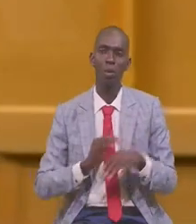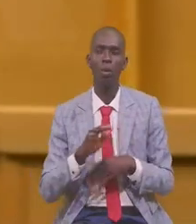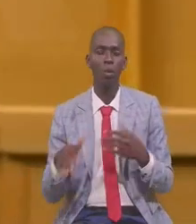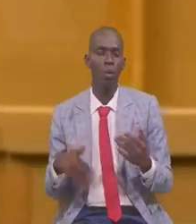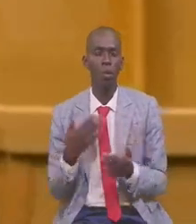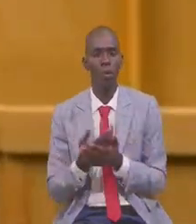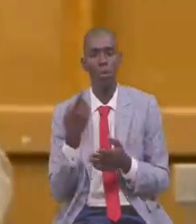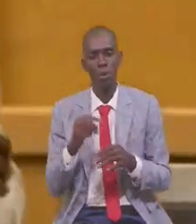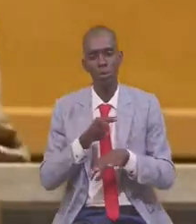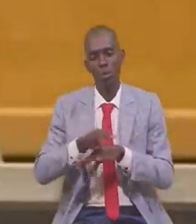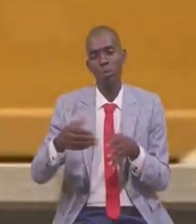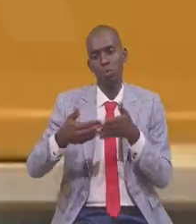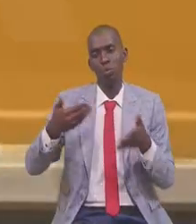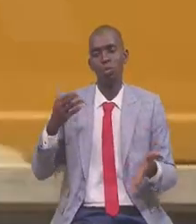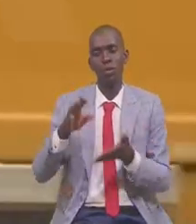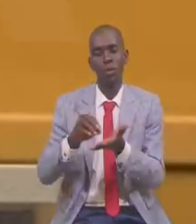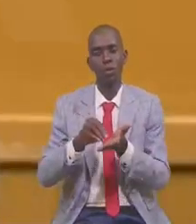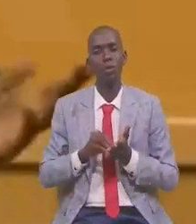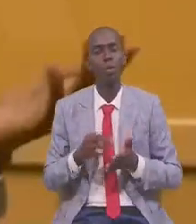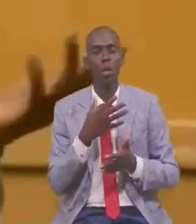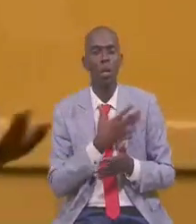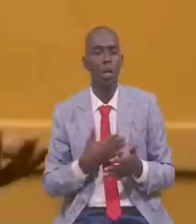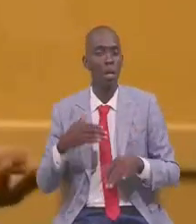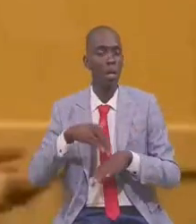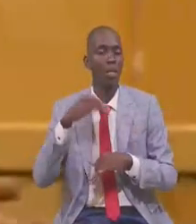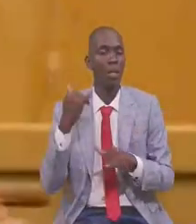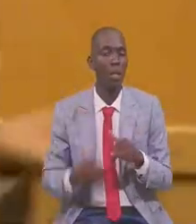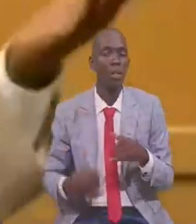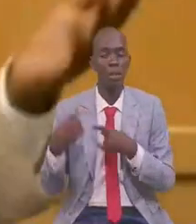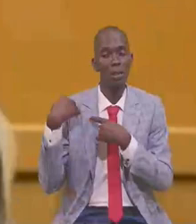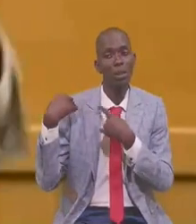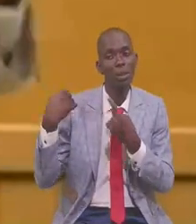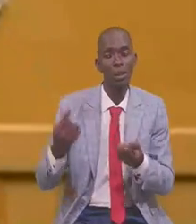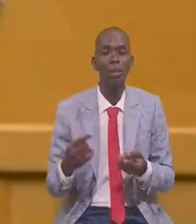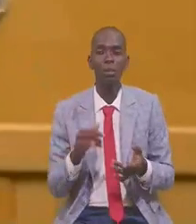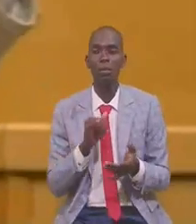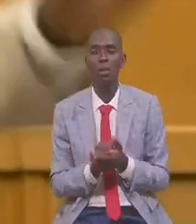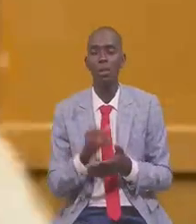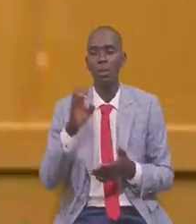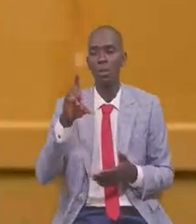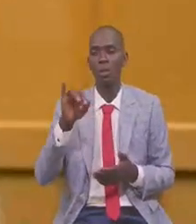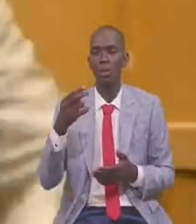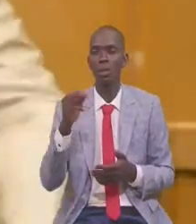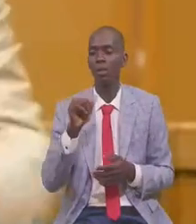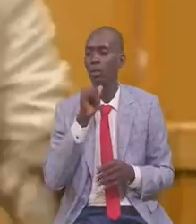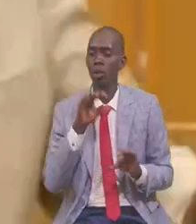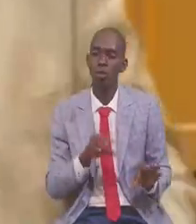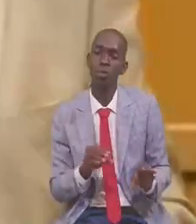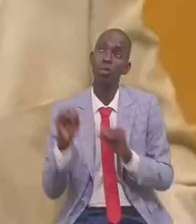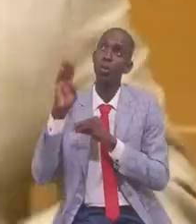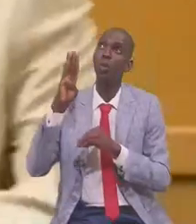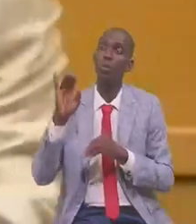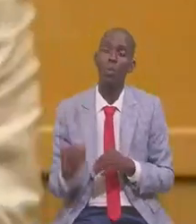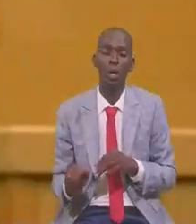avait été avant lui. Finalement, vous savez, puisqu'il n'est pas allé à l'enlèvement par les chars, il doit